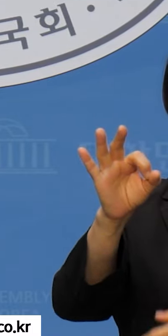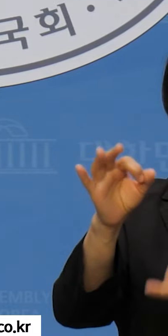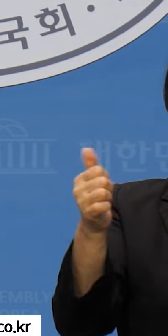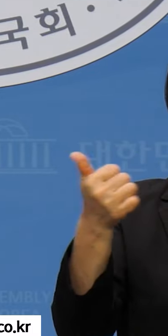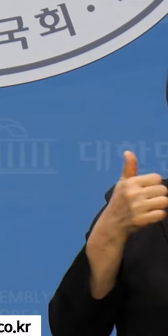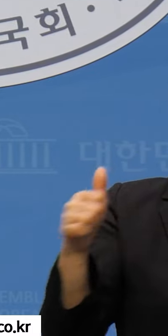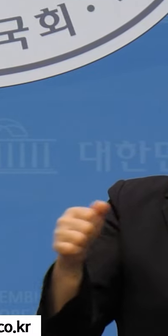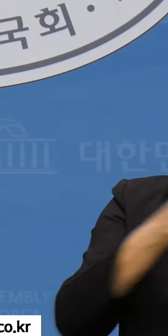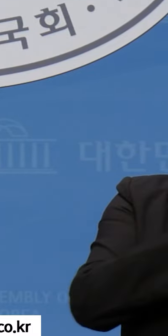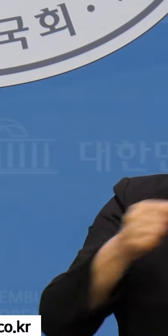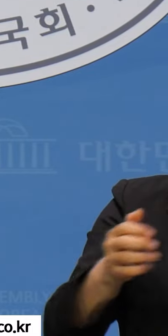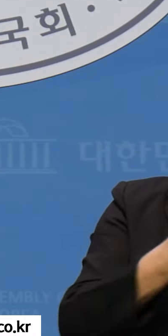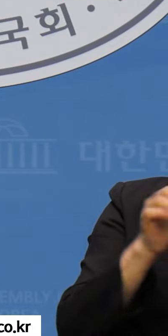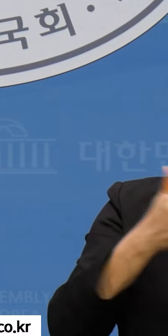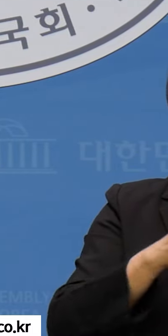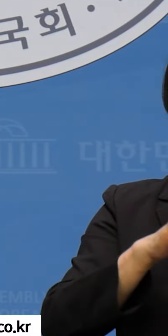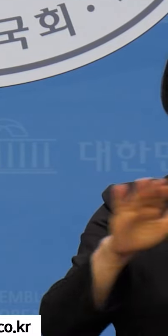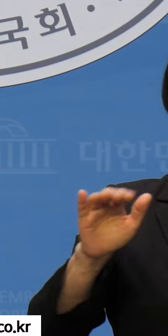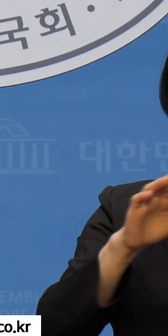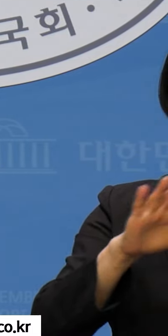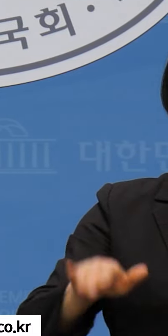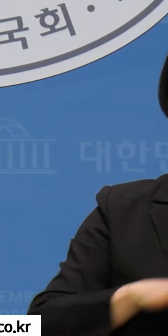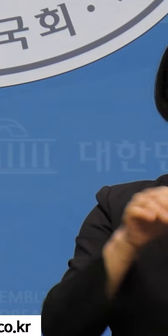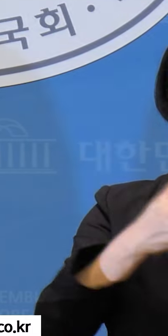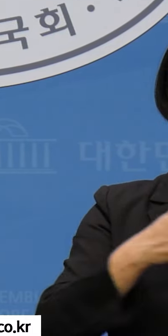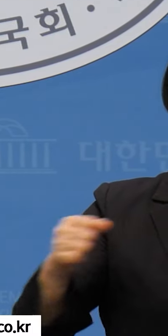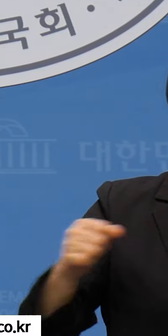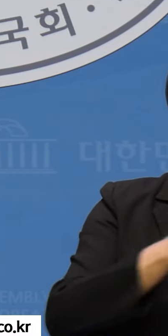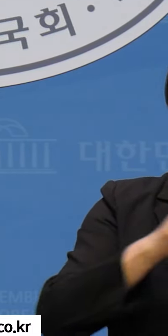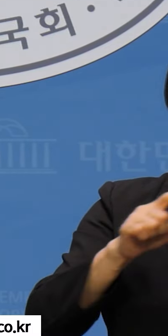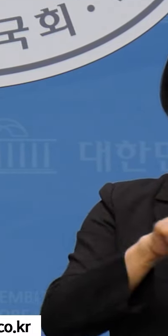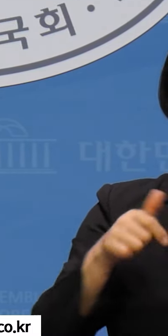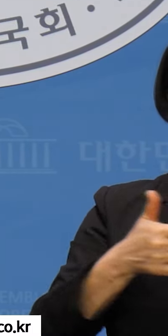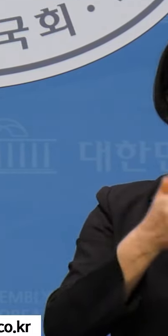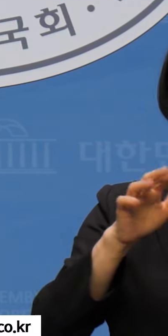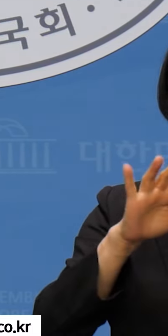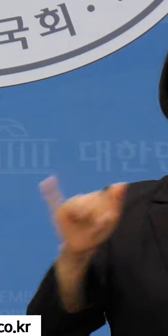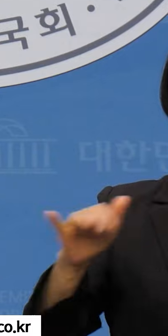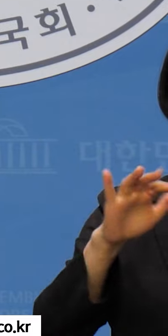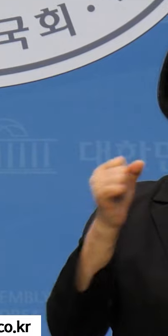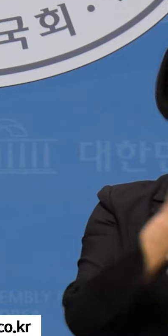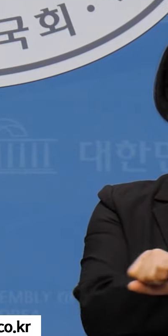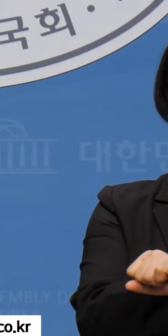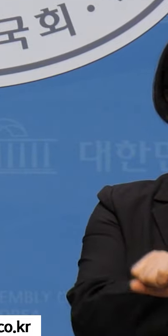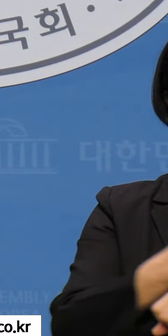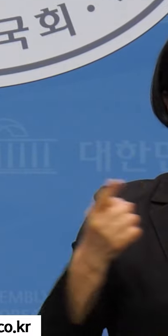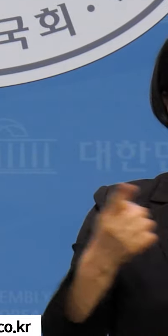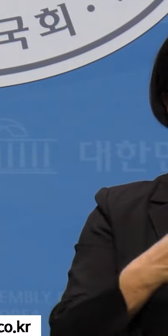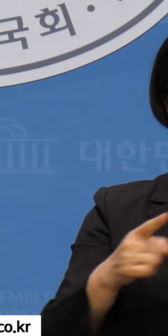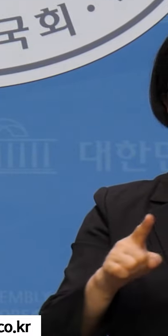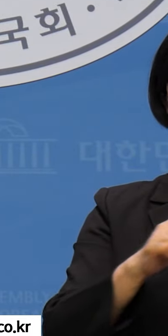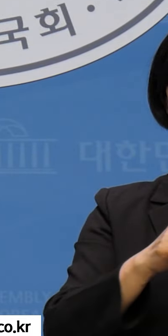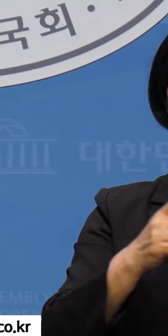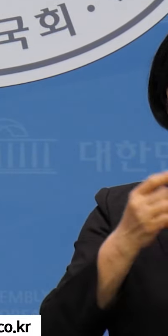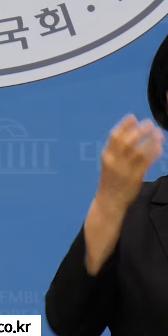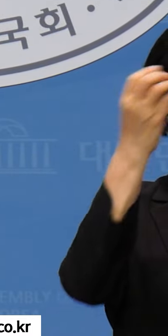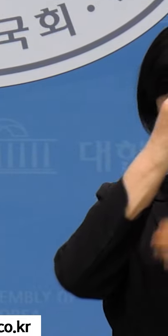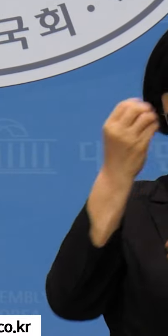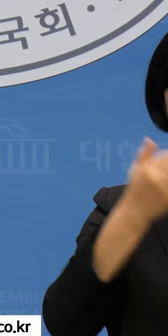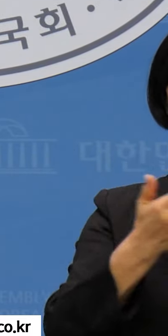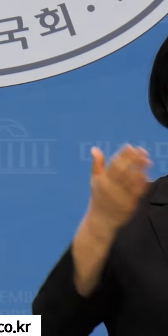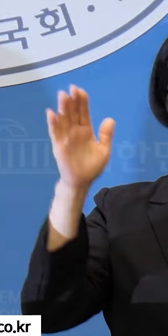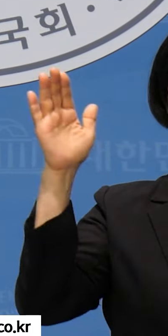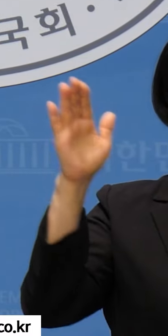성폭력, 가정폭력 피해자들을 위한 쉼터와 상담소 인력 예산, 초중고 학생들의 성인지 교육 예산 등은